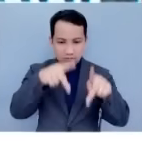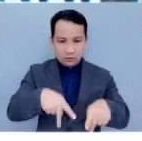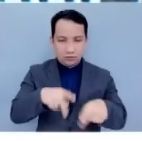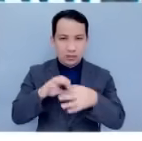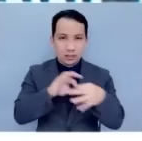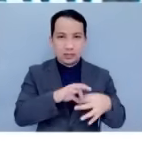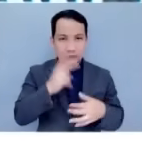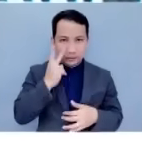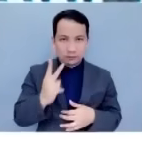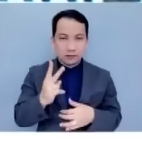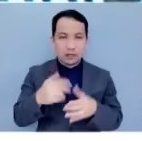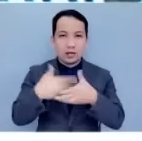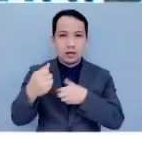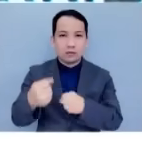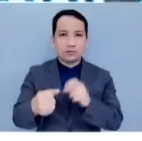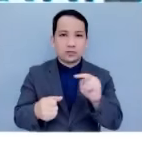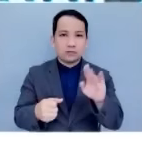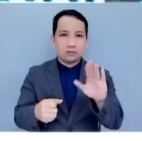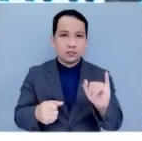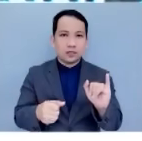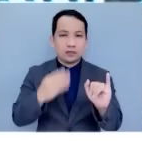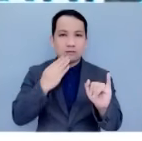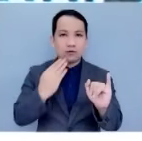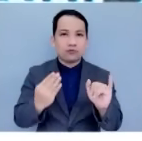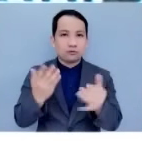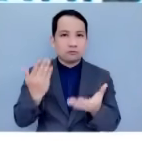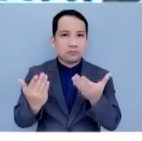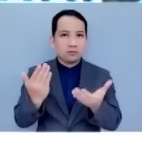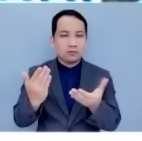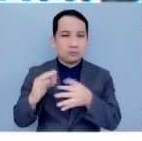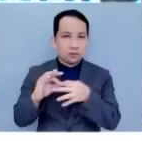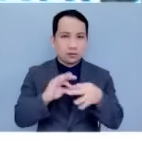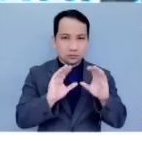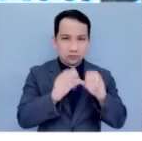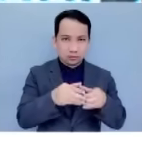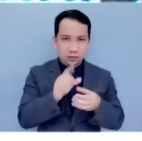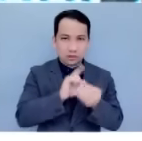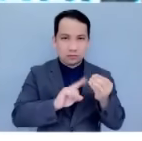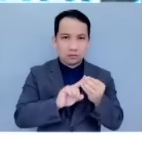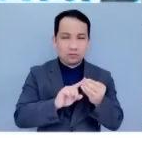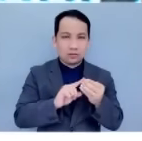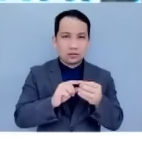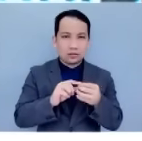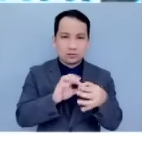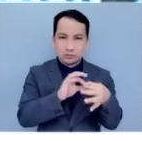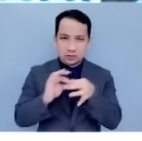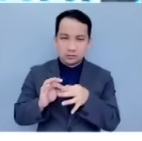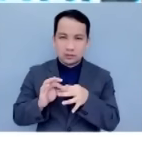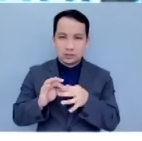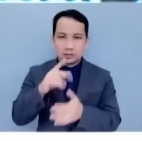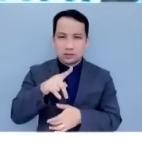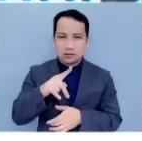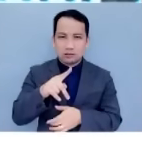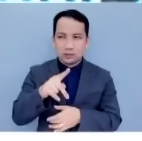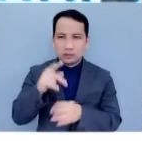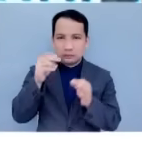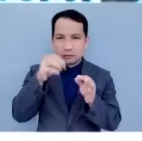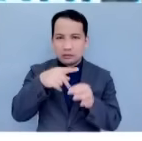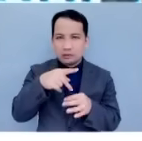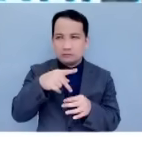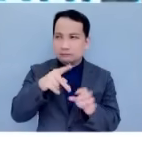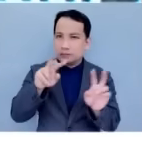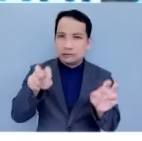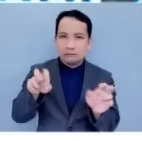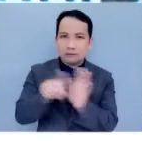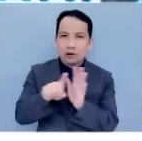sa labas ng NBI Bacolod. Posibleng sindikato raw na may kinalaman sa illegal na pasugalan ang nasa likod nito. Nasa